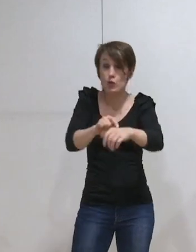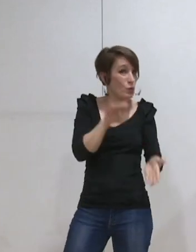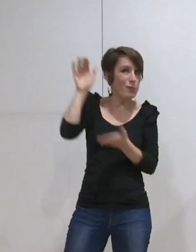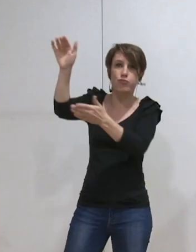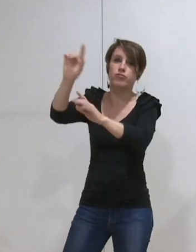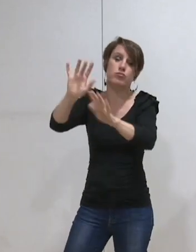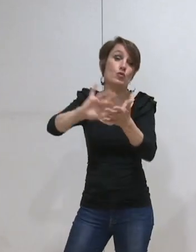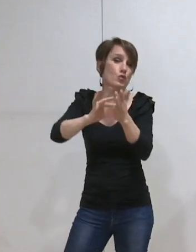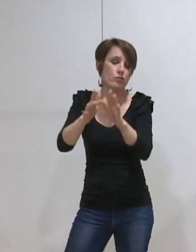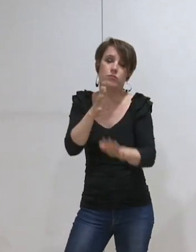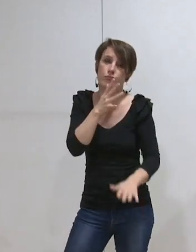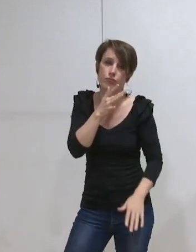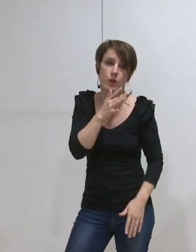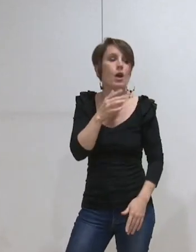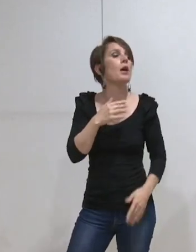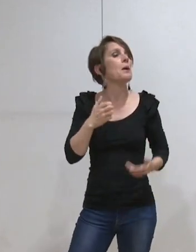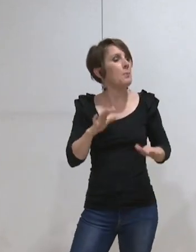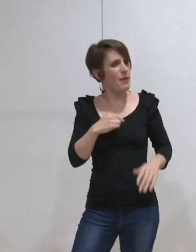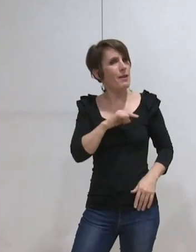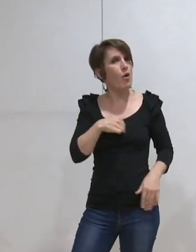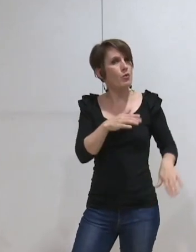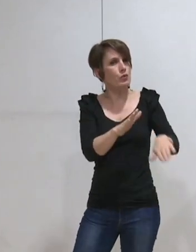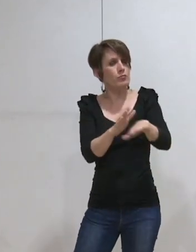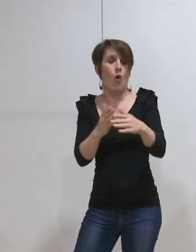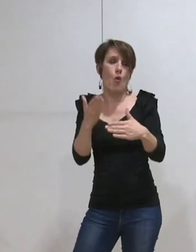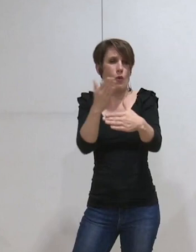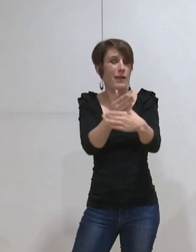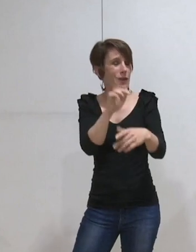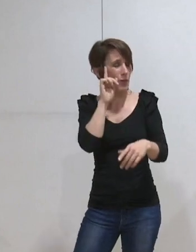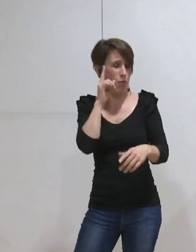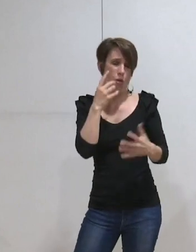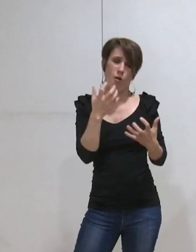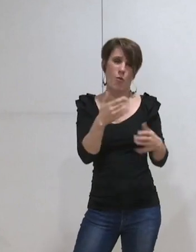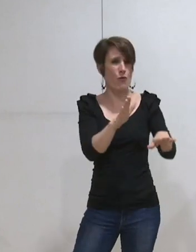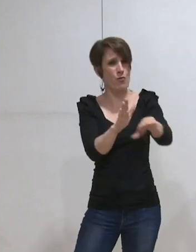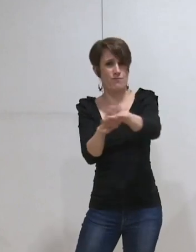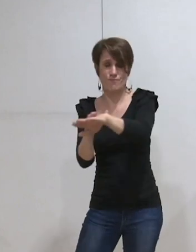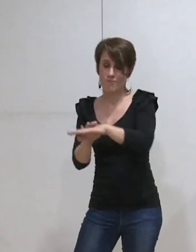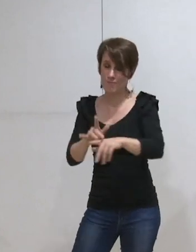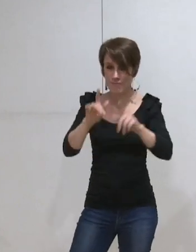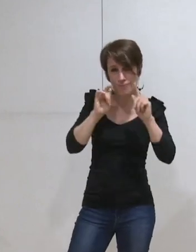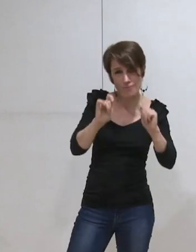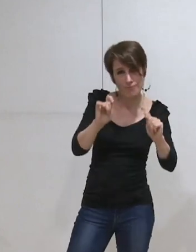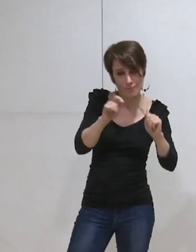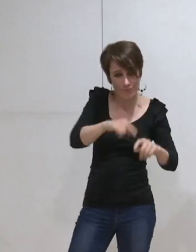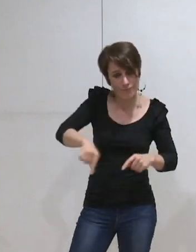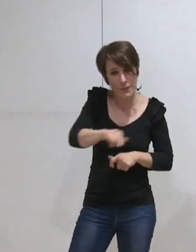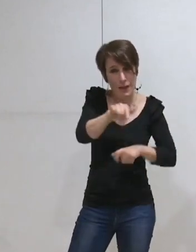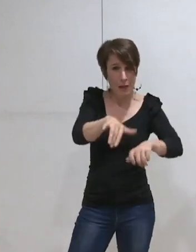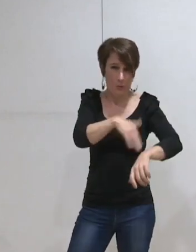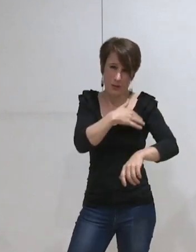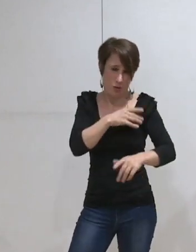une alerte faire en bonne concertation avec les agents concernés faire en bonne concertation avec les organisations